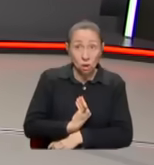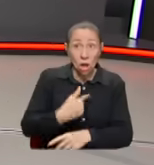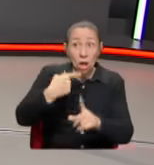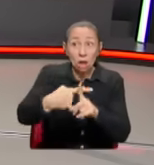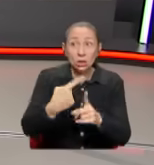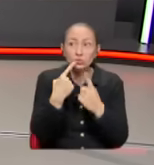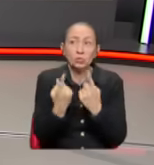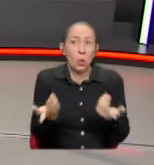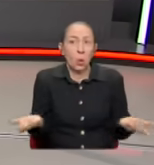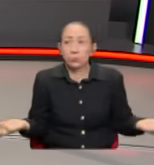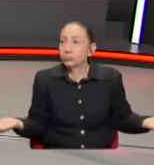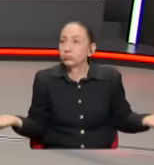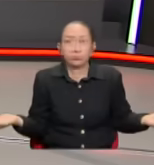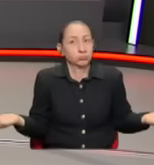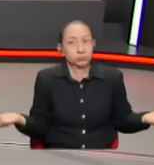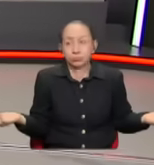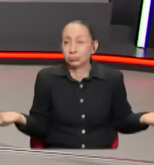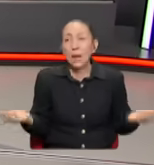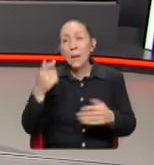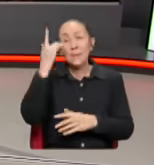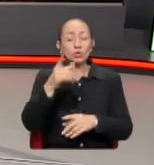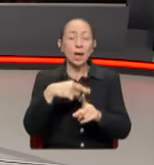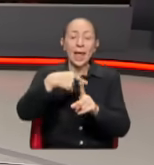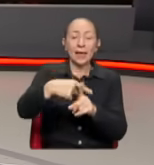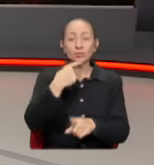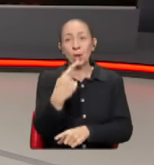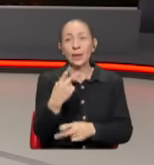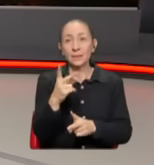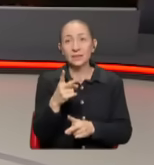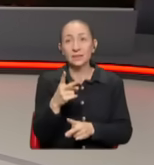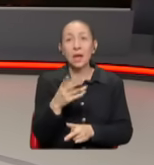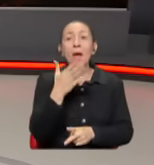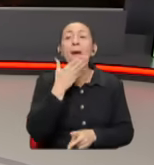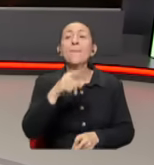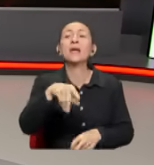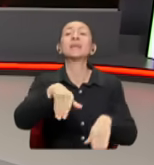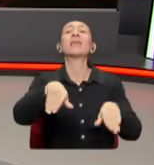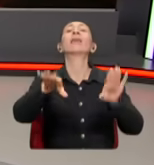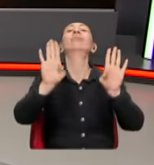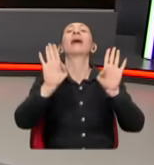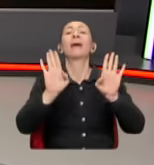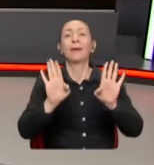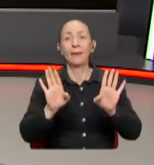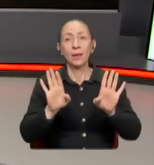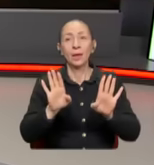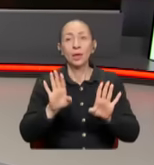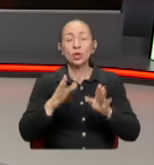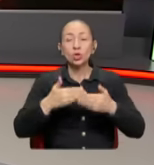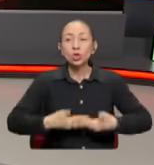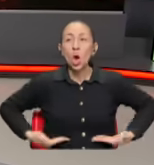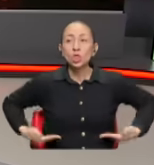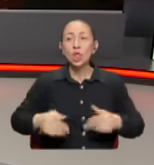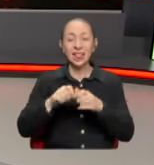Eklenecek bir şey yok. Yani belki şu eklenebilir. Emekli değil de don